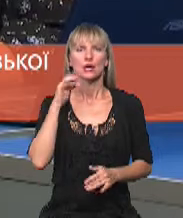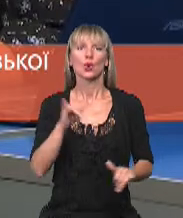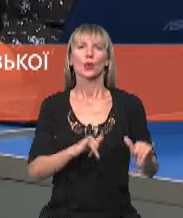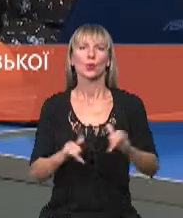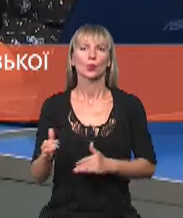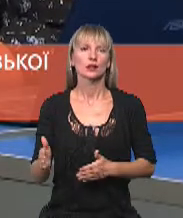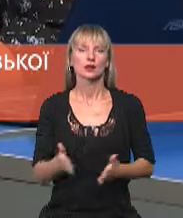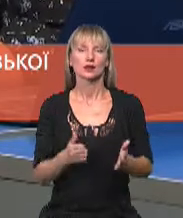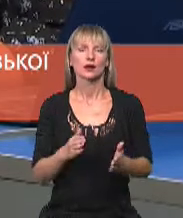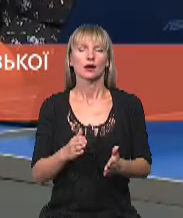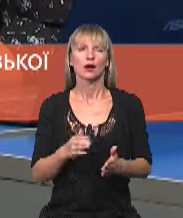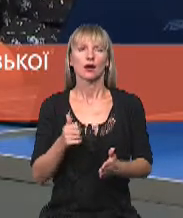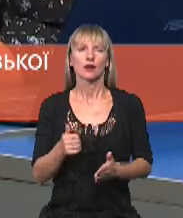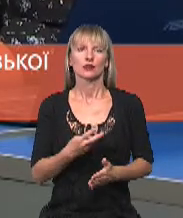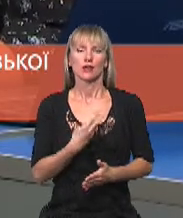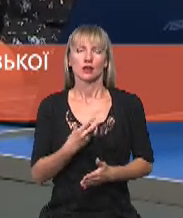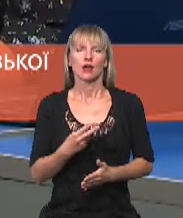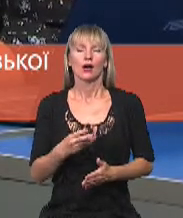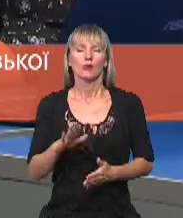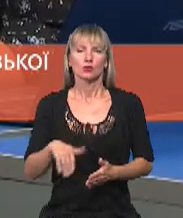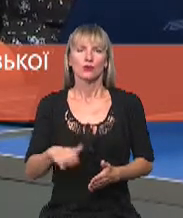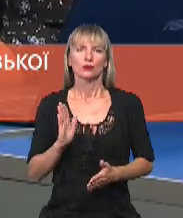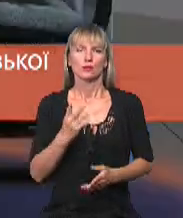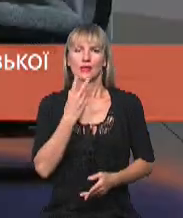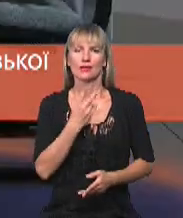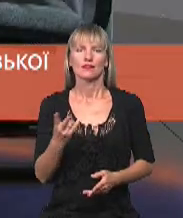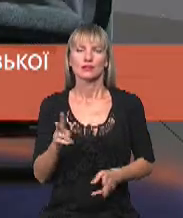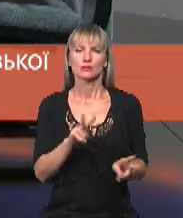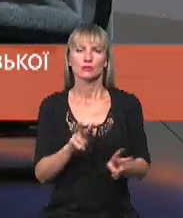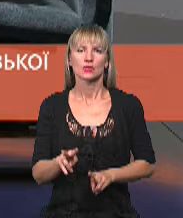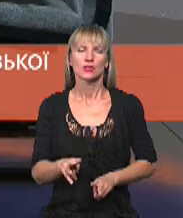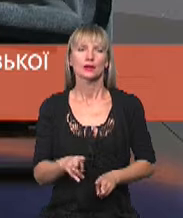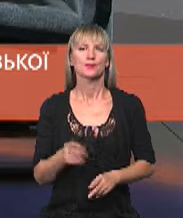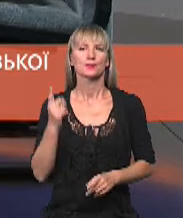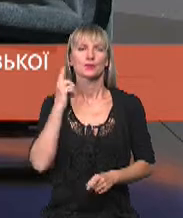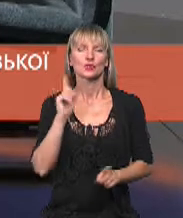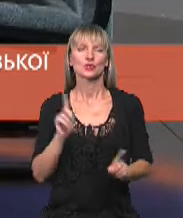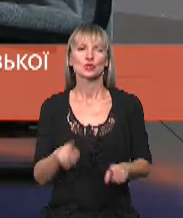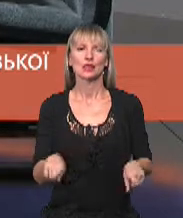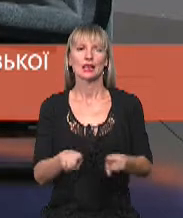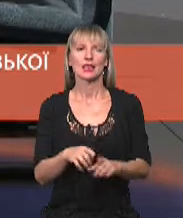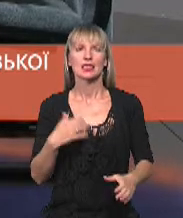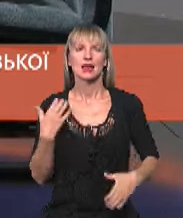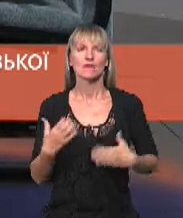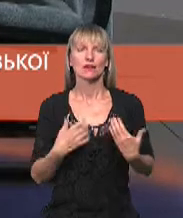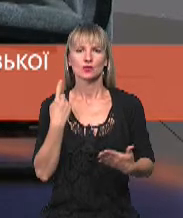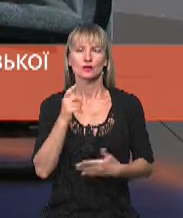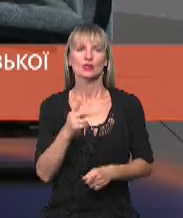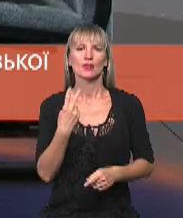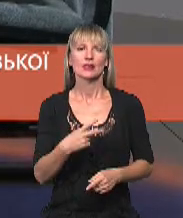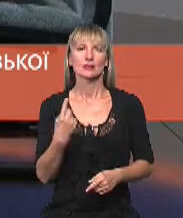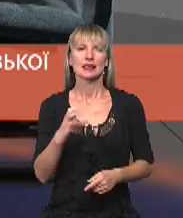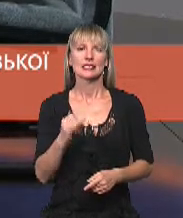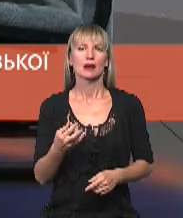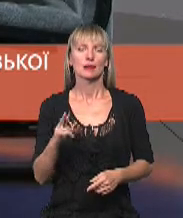ведуть благі, але для того ми тут, для того, щоб спостерігати. Почули, що 29, це така тривожна інформація, що